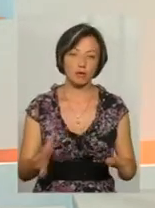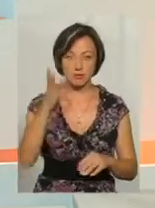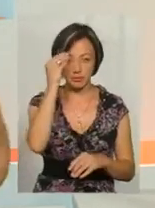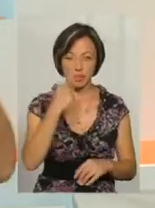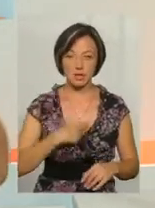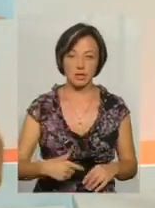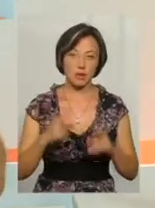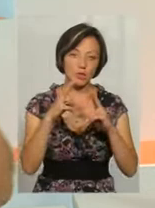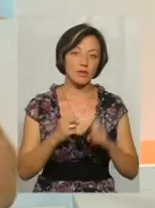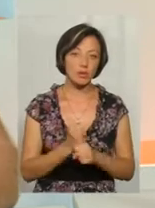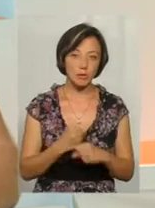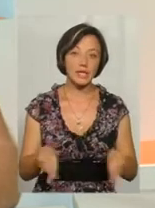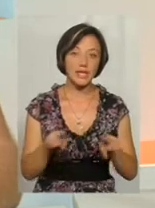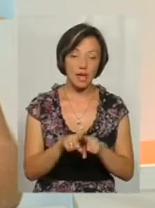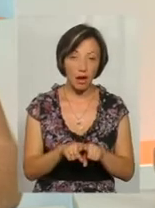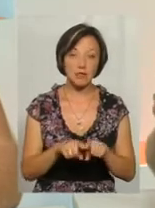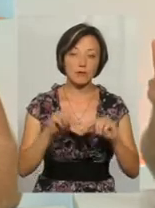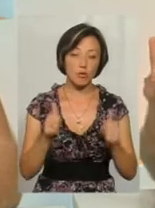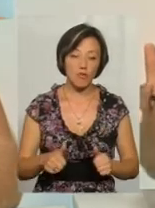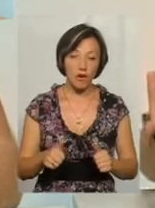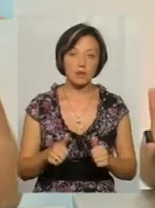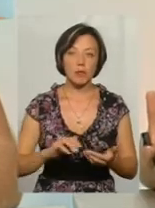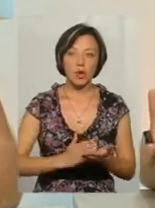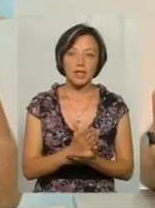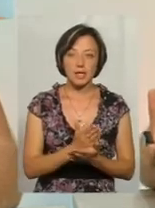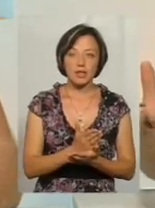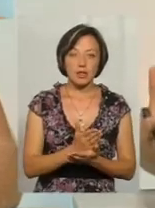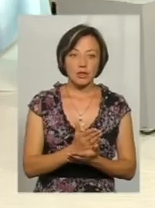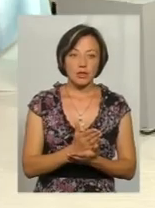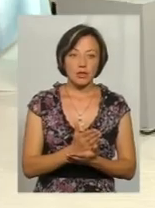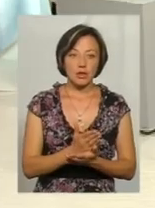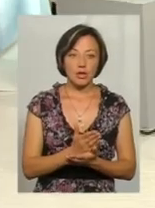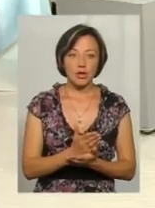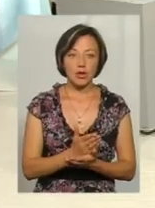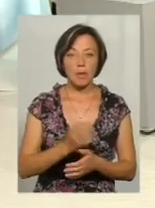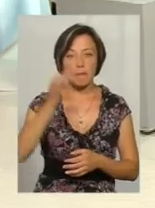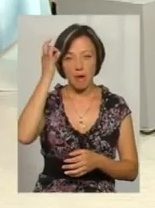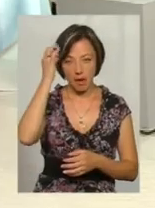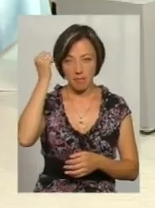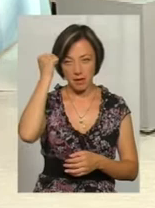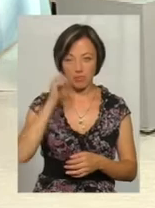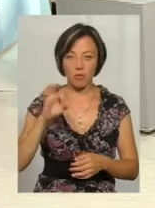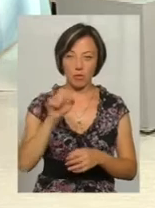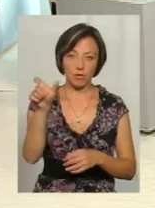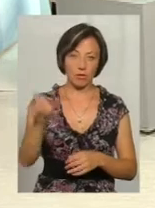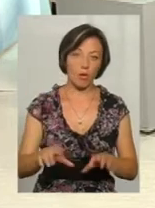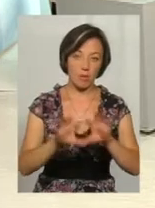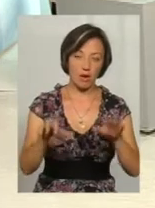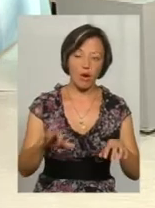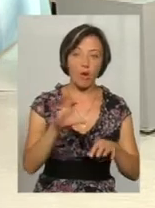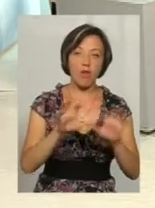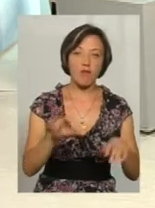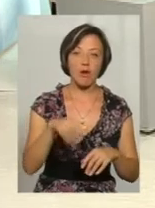і проаналізувати роботу, і таким чином сформувати певну політичну пам'ять. Так, в нас був такий-то губернатор, при ньому було таке, вибачте, голова